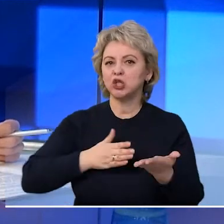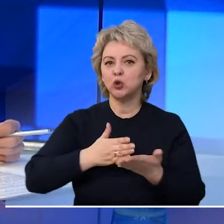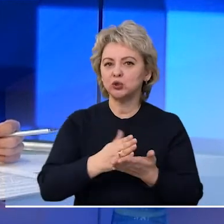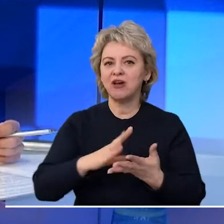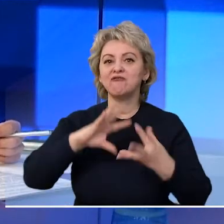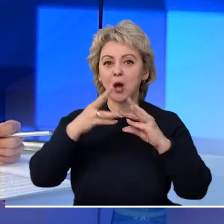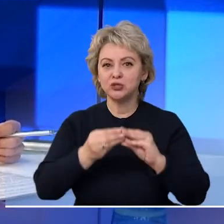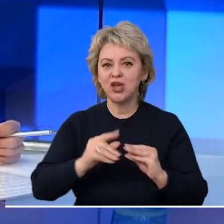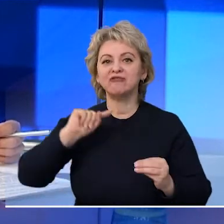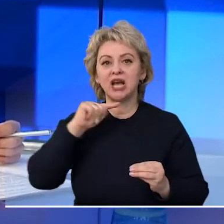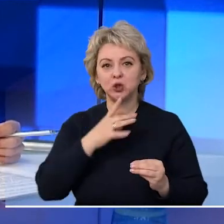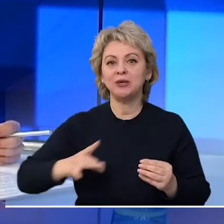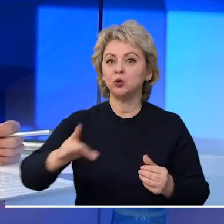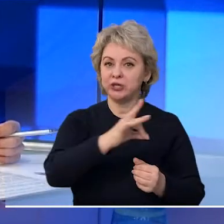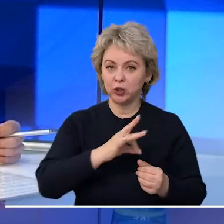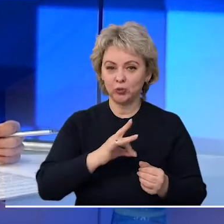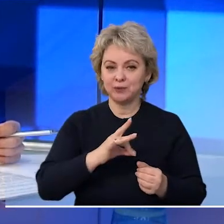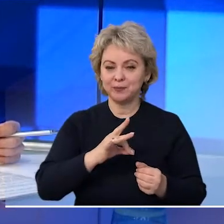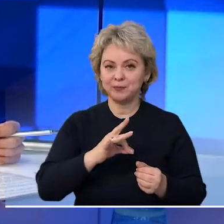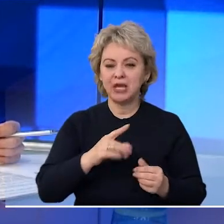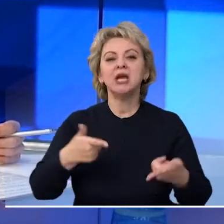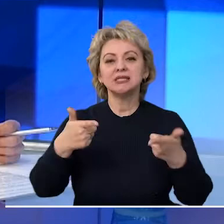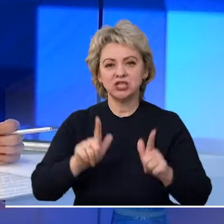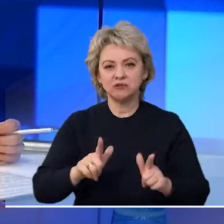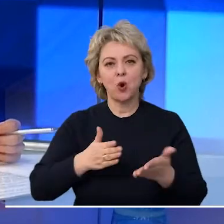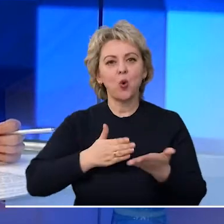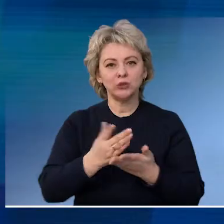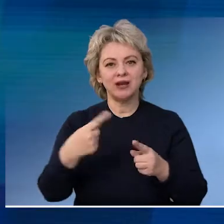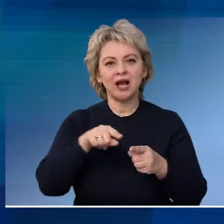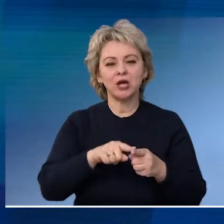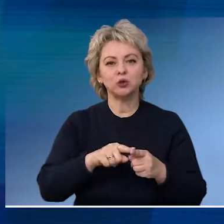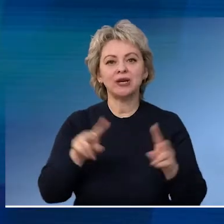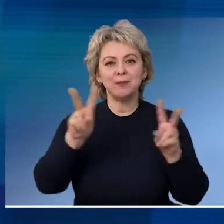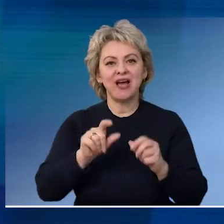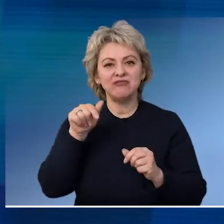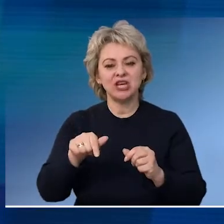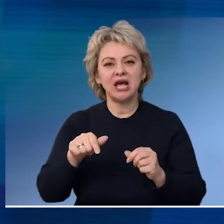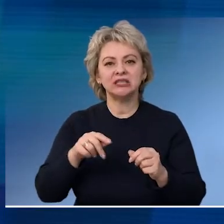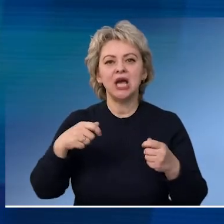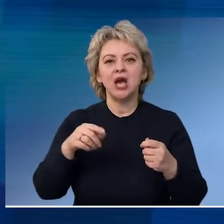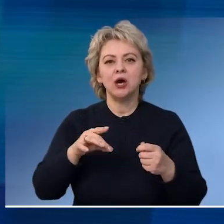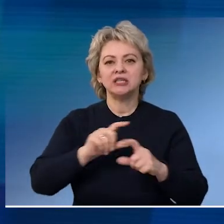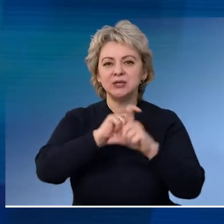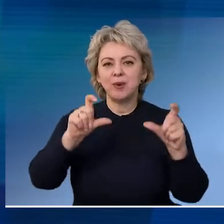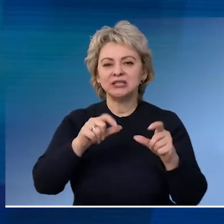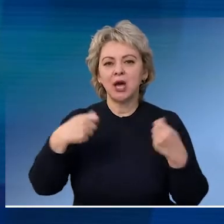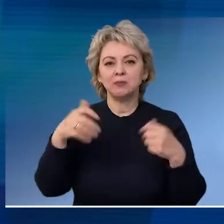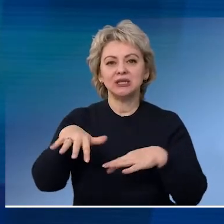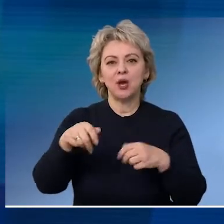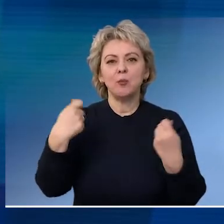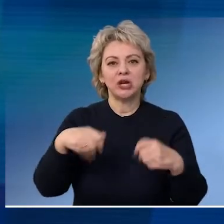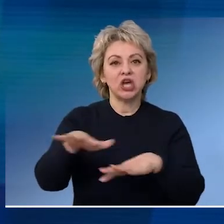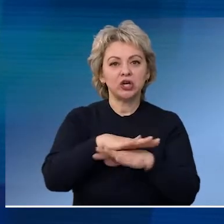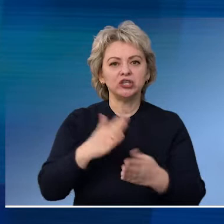этой отрасли вообще в экономику региона. Действительно, отрасли, которые курирует департамент потребительского рынка,